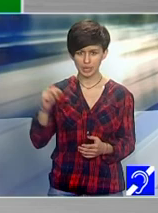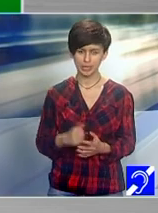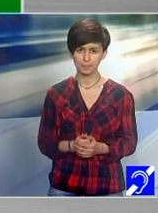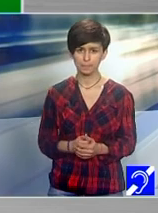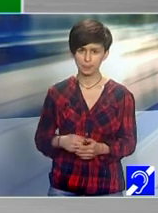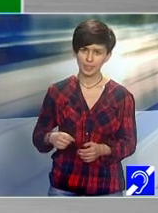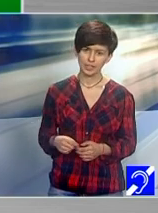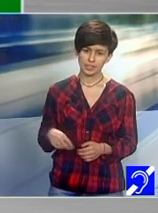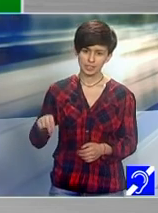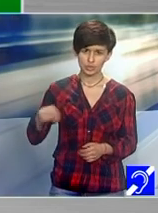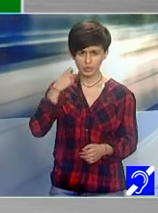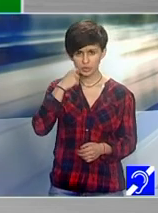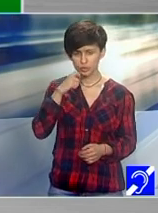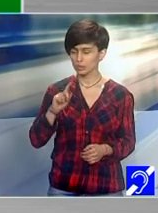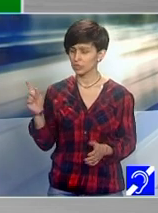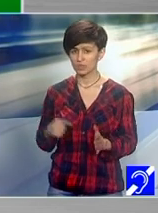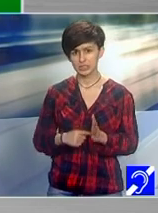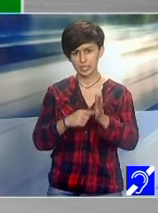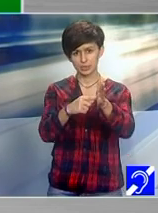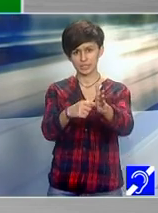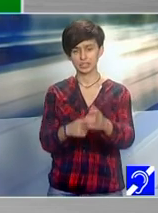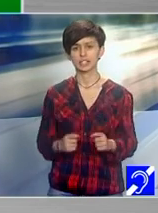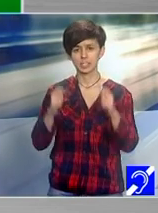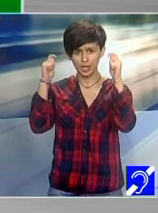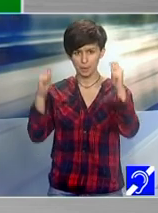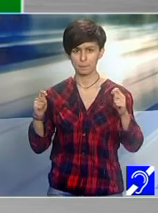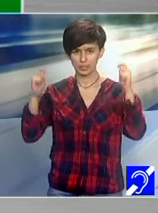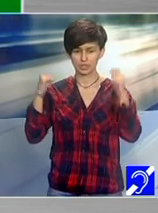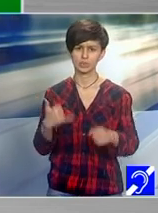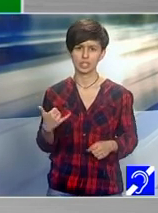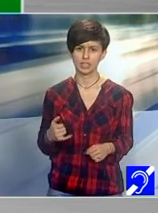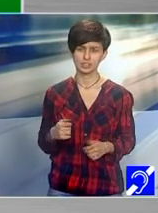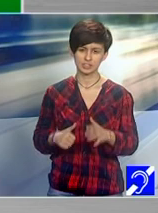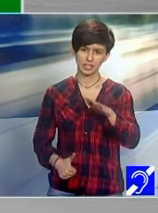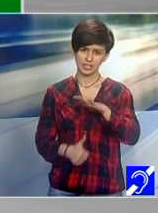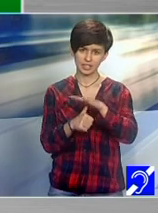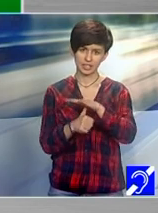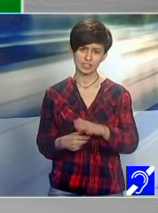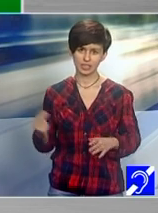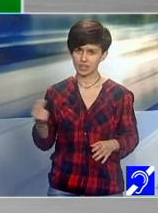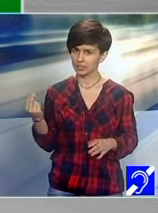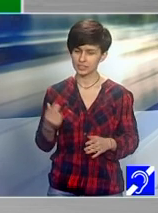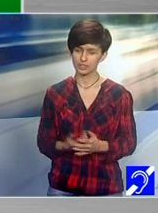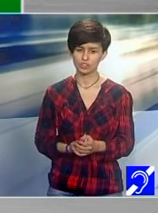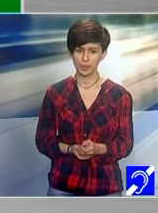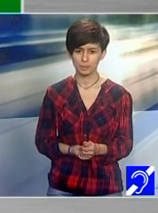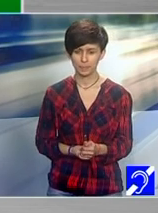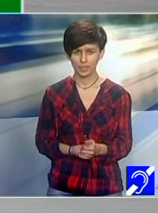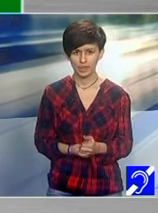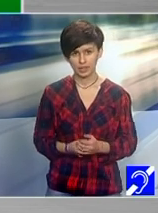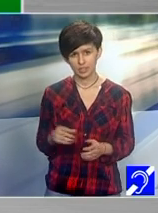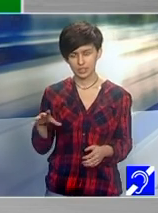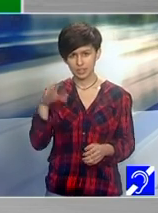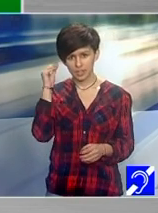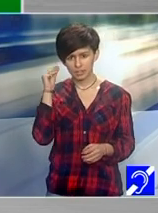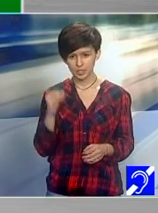Județul Cluj nu a fost reprezentat la mitingul de astăzi din capitală. De ce? Aflăm acum de la Mircea Ciurea, reprezentantul cooperativei